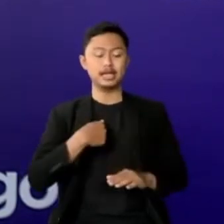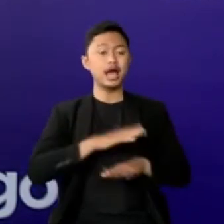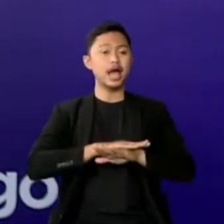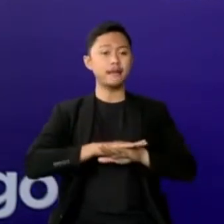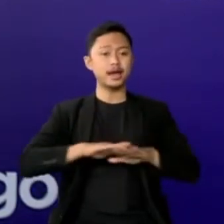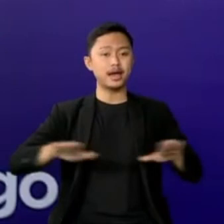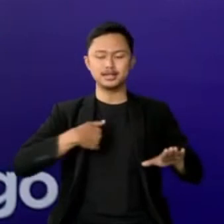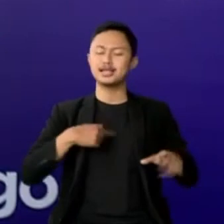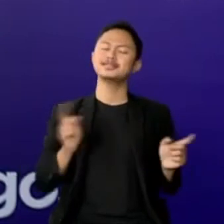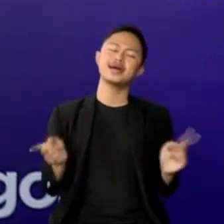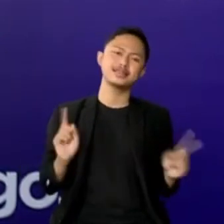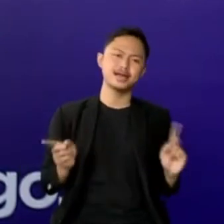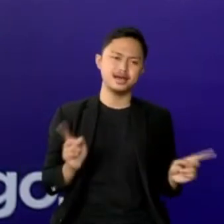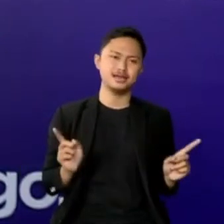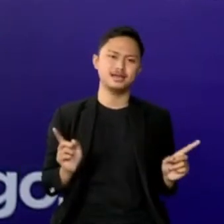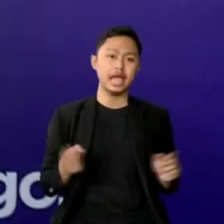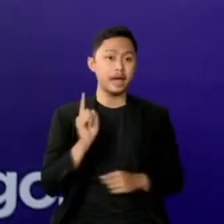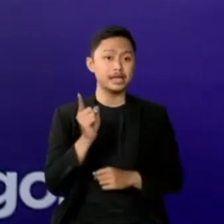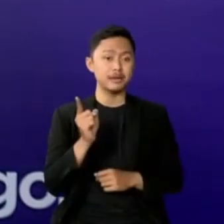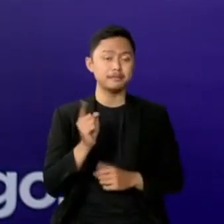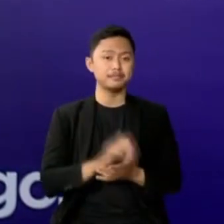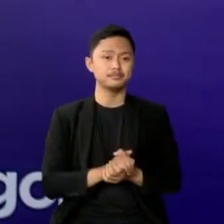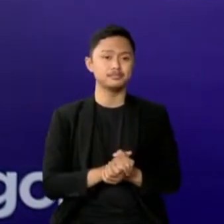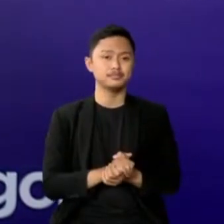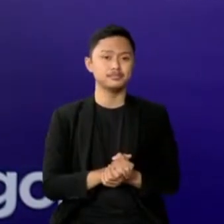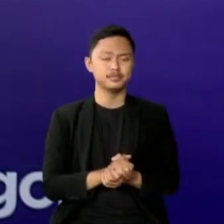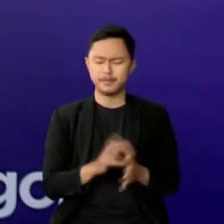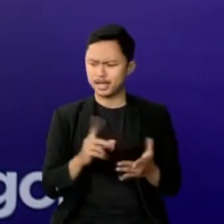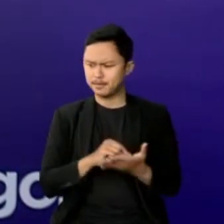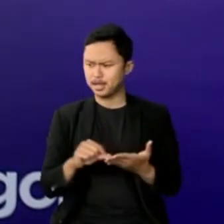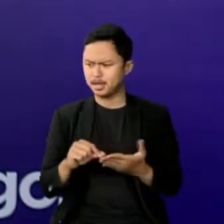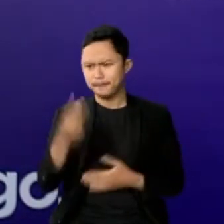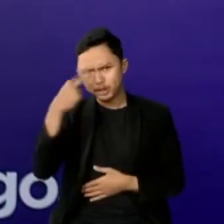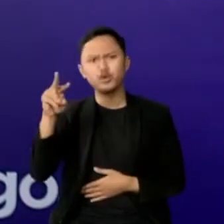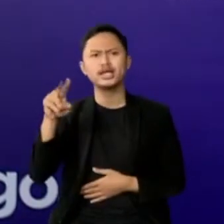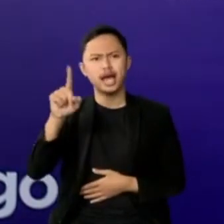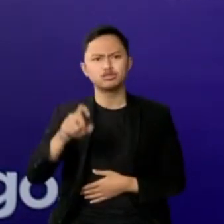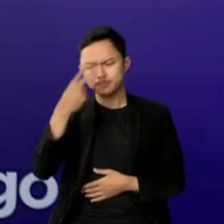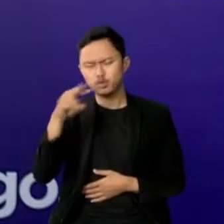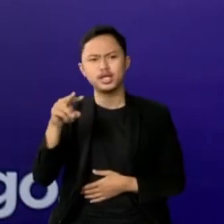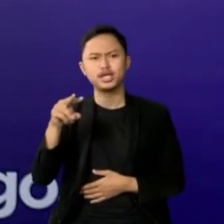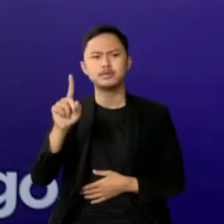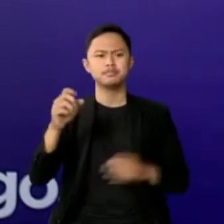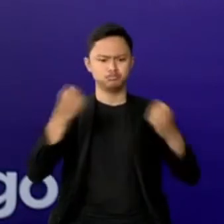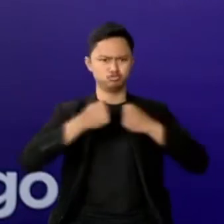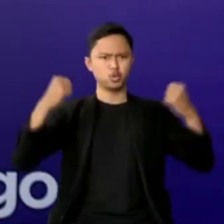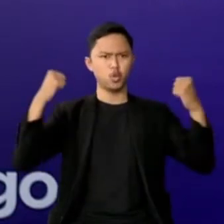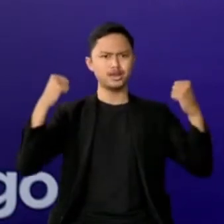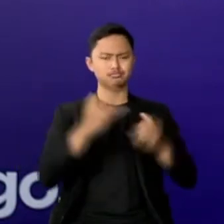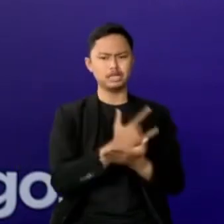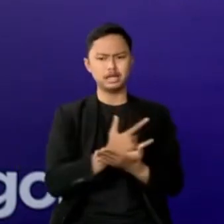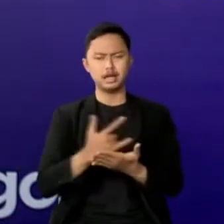aman dan kita juga rileks juga jadi karena kita harus punya apa namanya kepedulian untuk ketahanan yang lebih panjang Karena